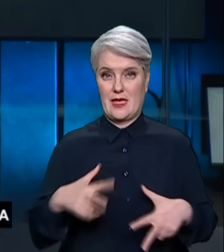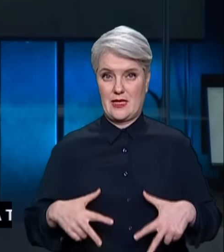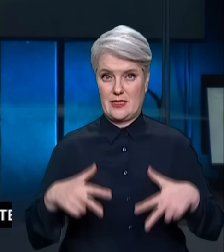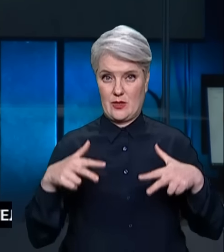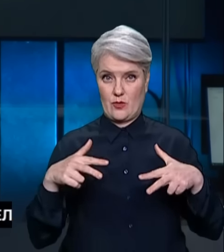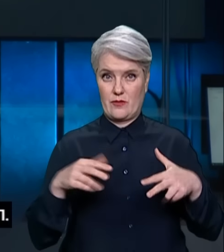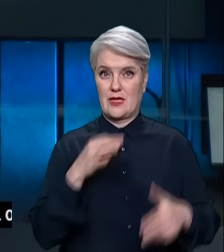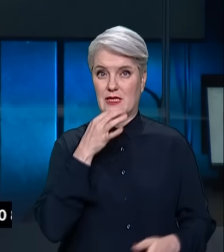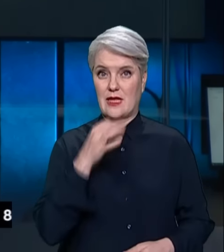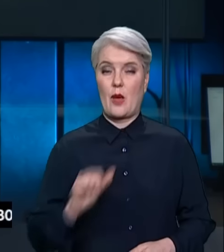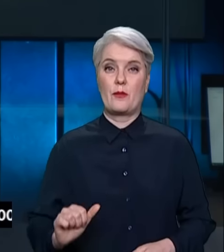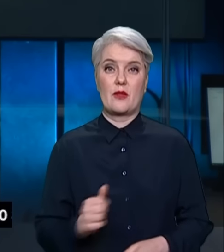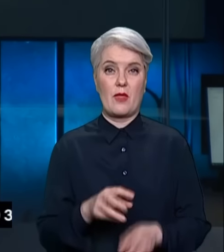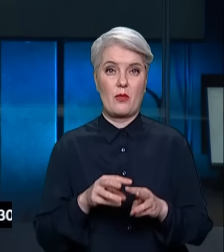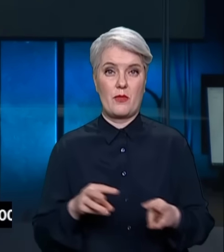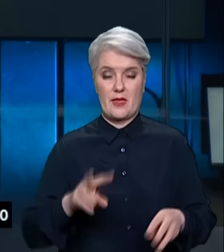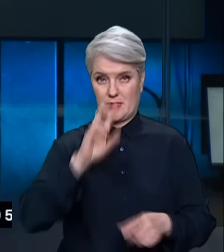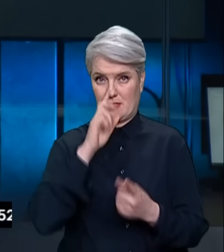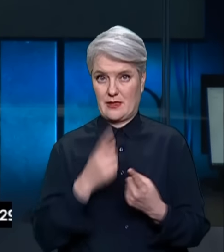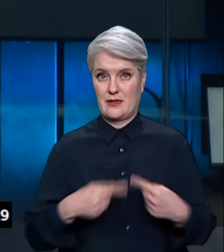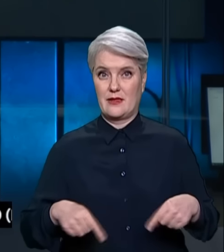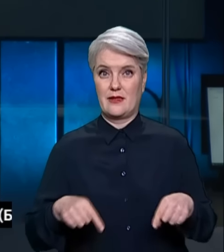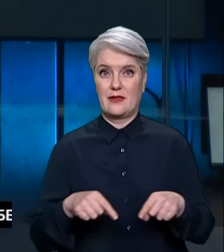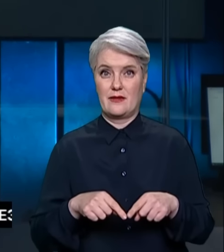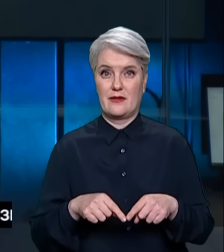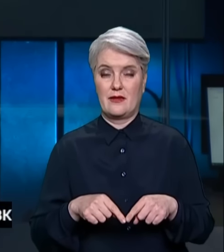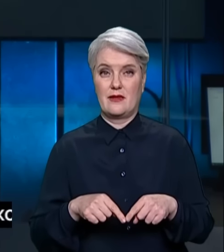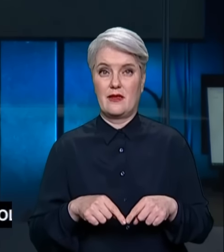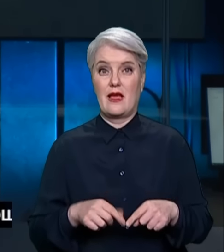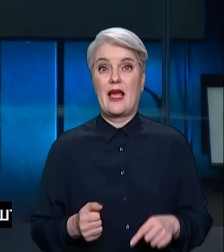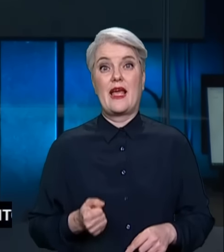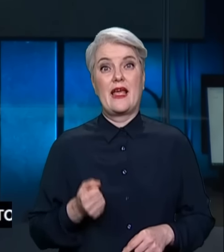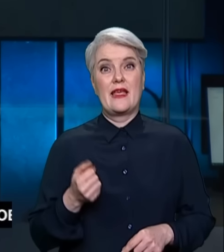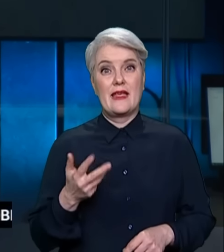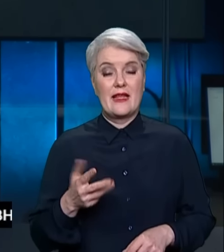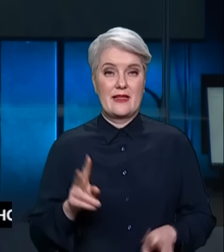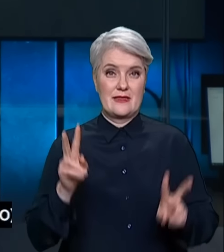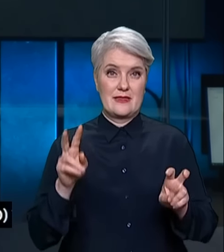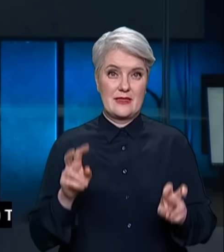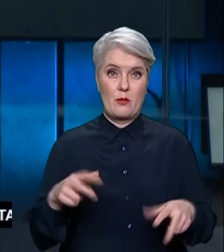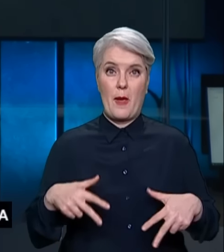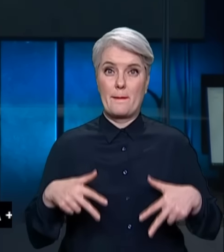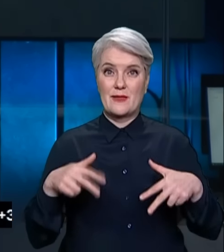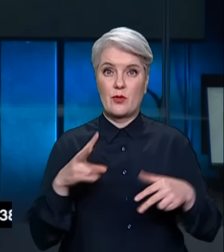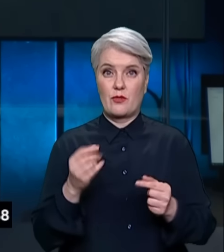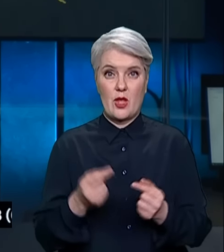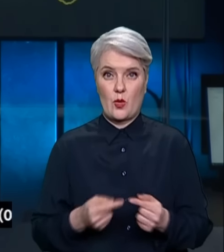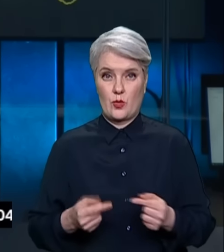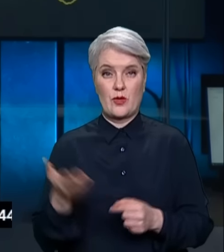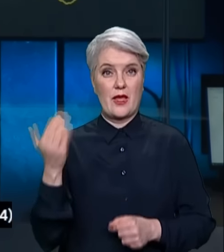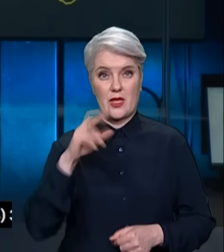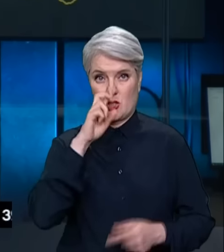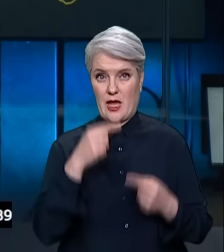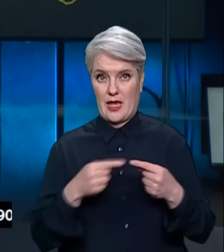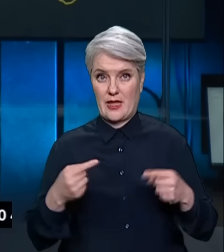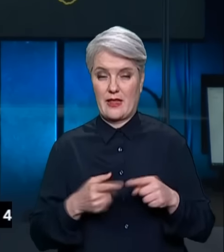країни Евіка Сіліні, яку цитує видання «Делфі». Кількість та тип безпілотників не уточнюється. Раніше країни, що